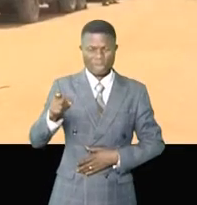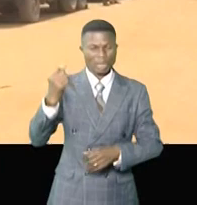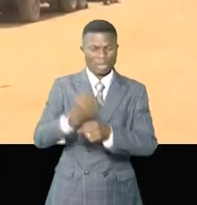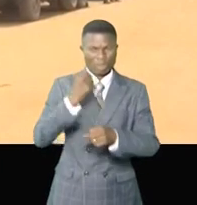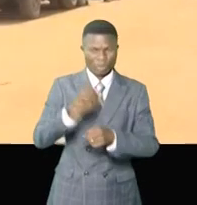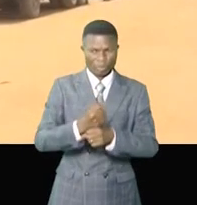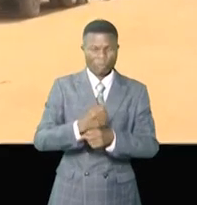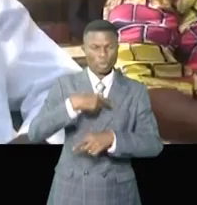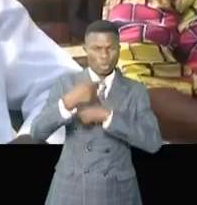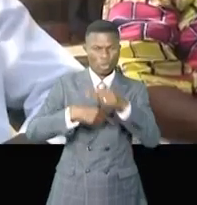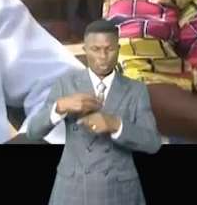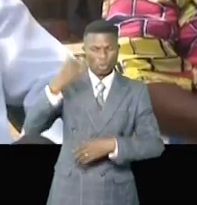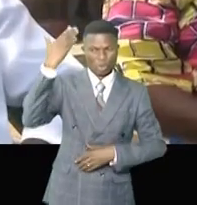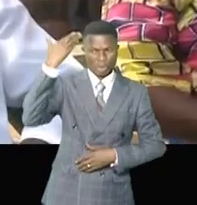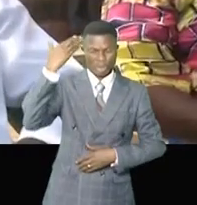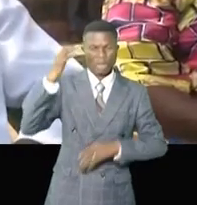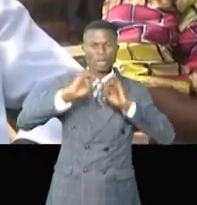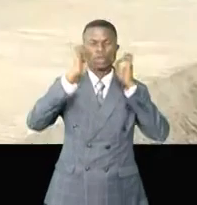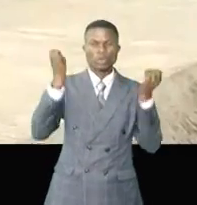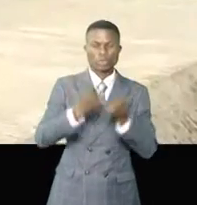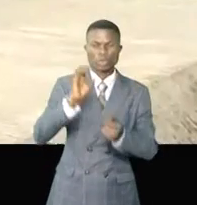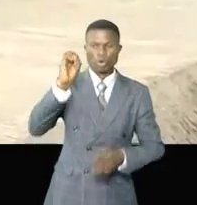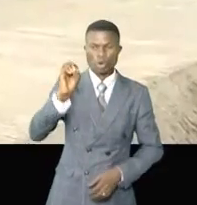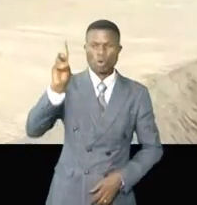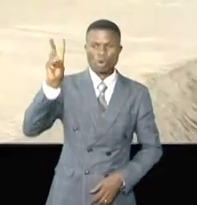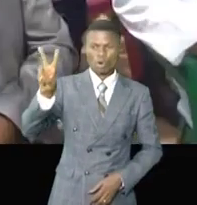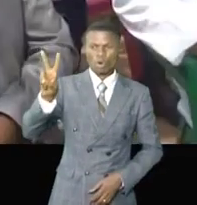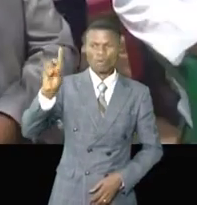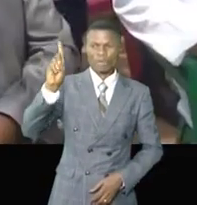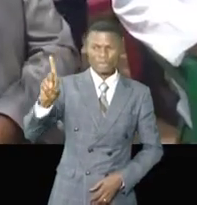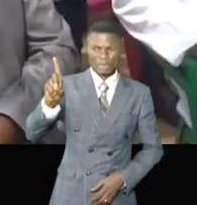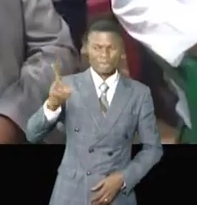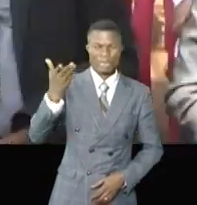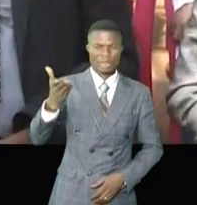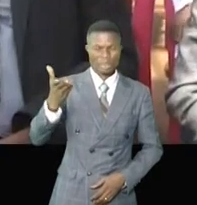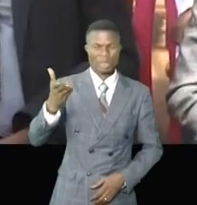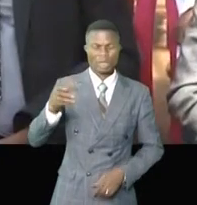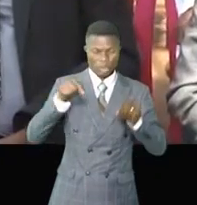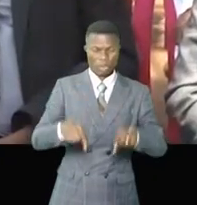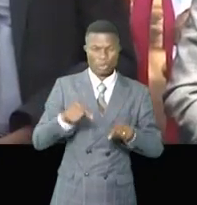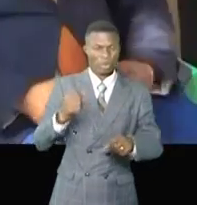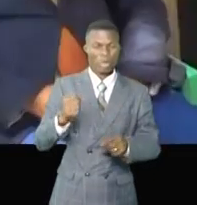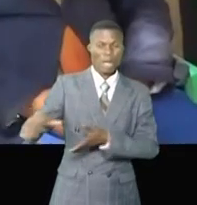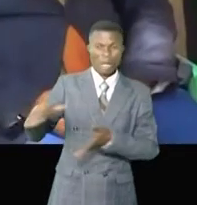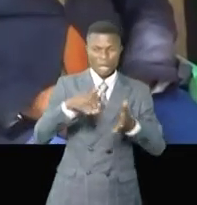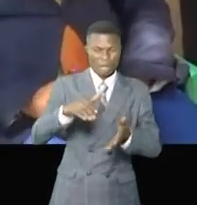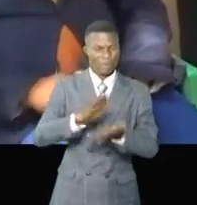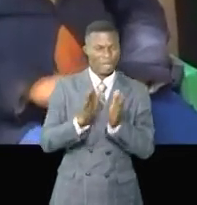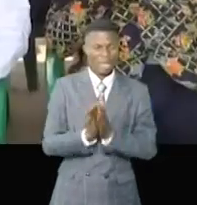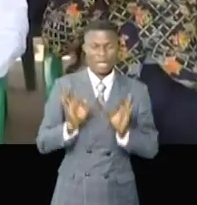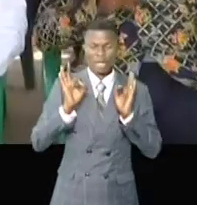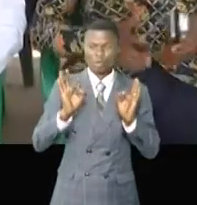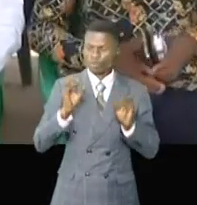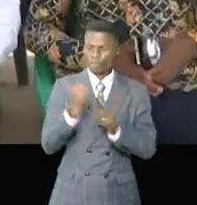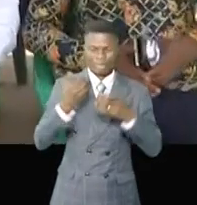travaux ont été exécutés par l'Office des voiries et drainages au VD Mongala. Aujourd'hui, cette avenue aérodrome de